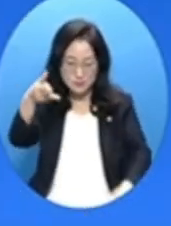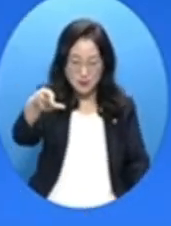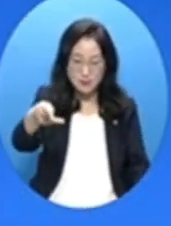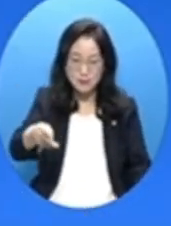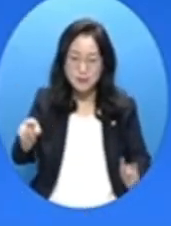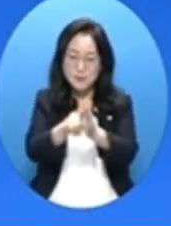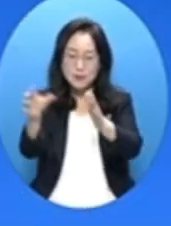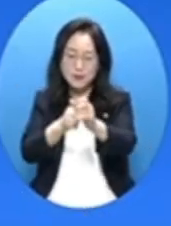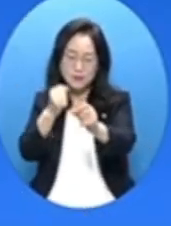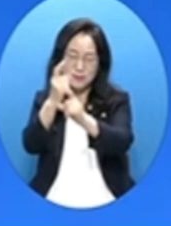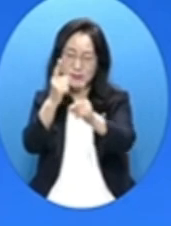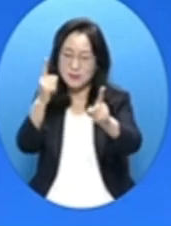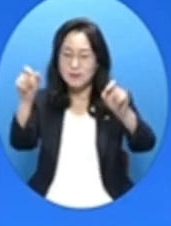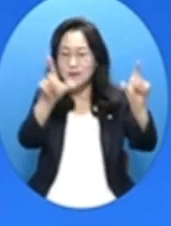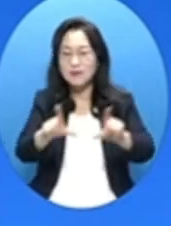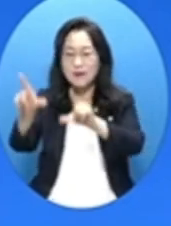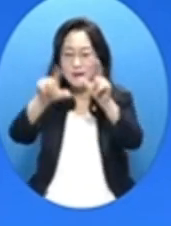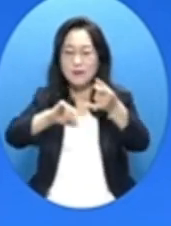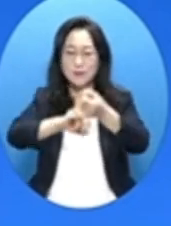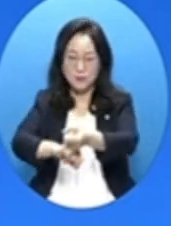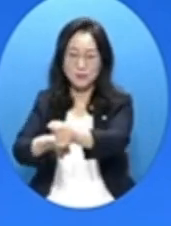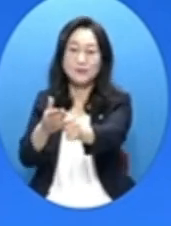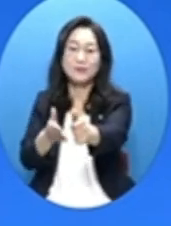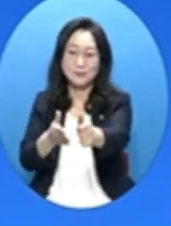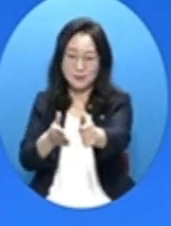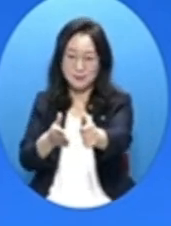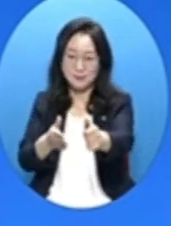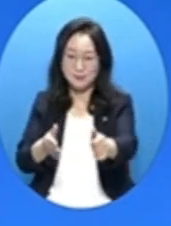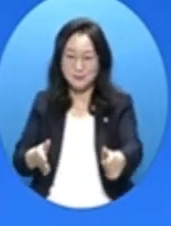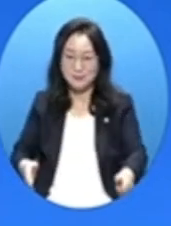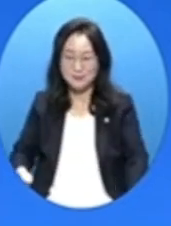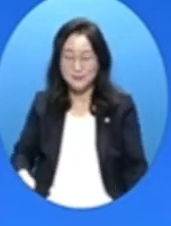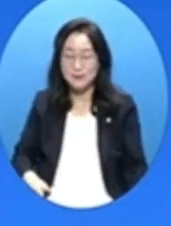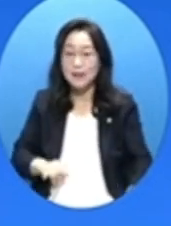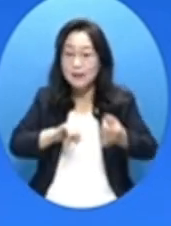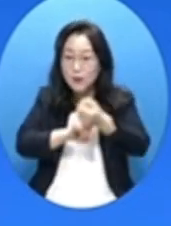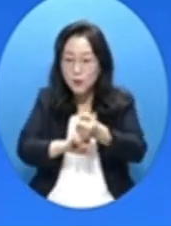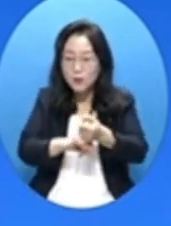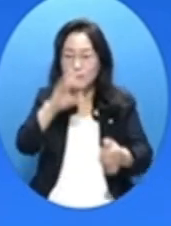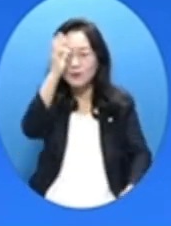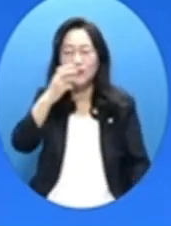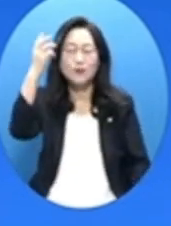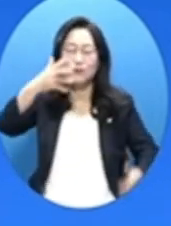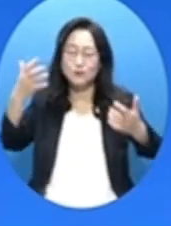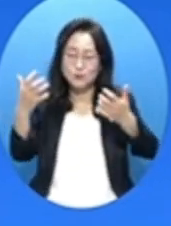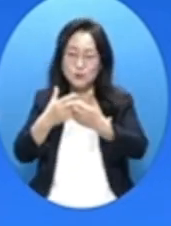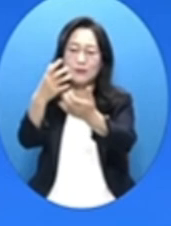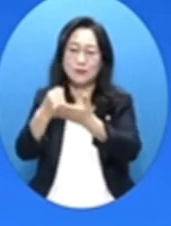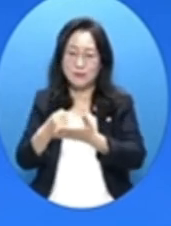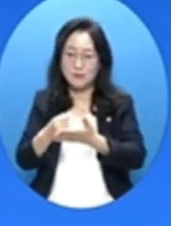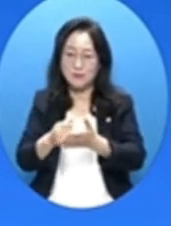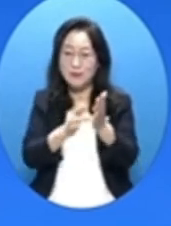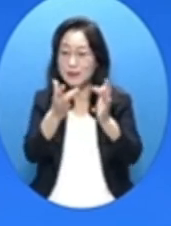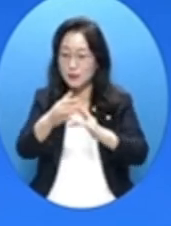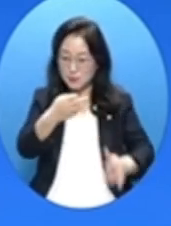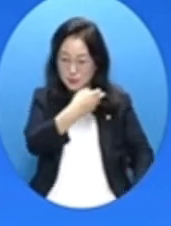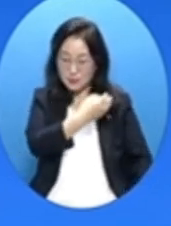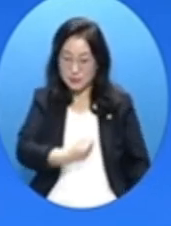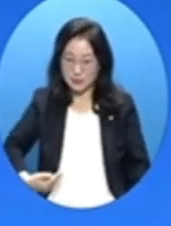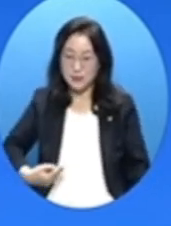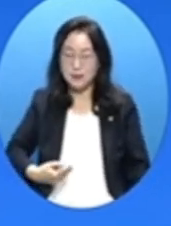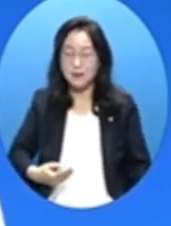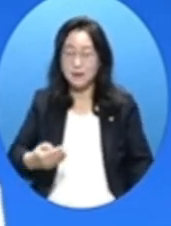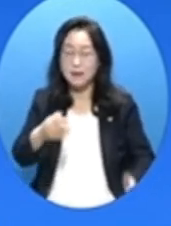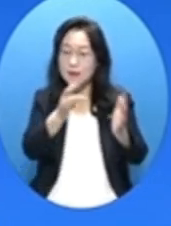믿음으로 승리하는 삶을 살아가는 우리 모두가 되어야 할 것입니다. 반드시 성령의 충만함을 받아야 됩니다. 예수님의 제자들이 예수님과